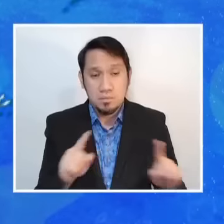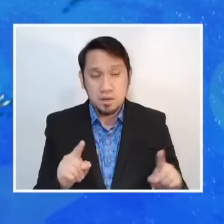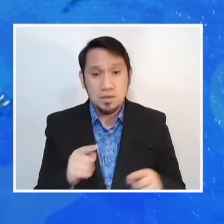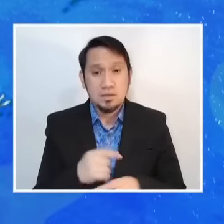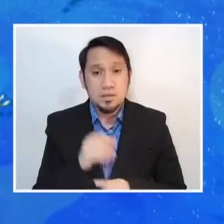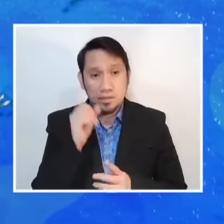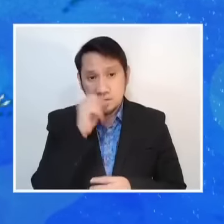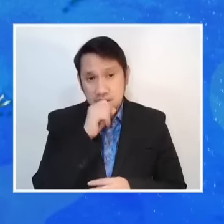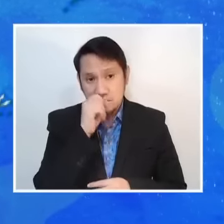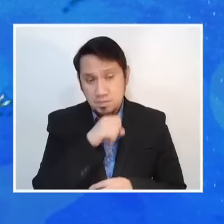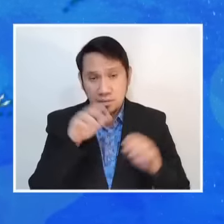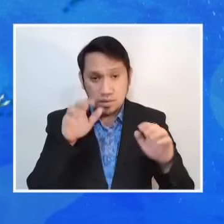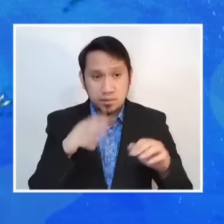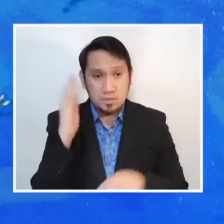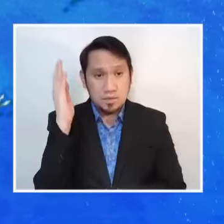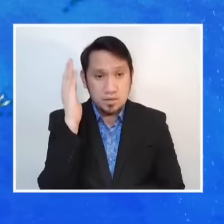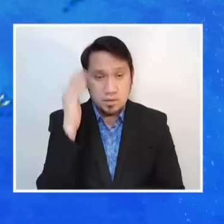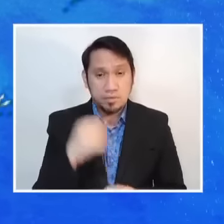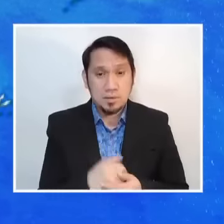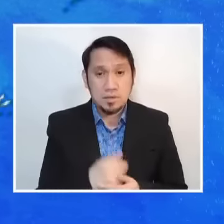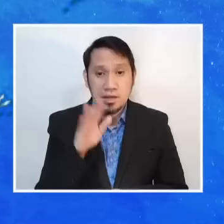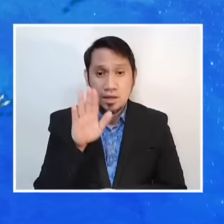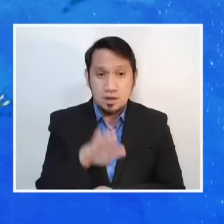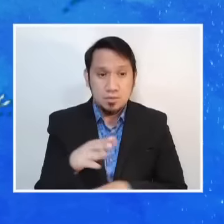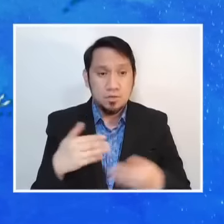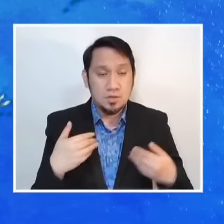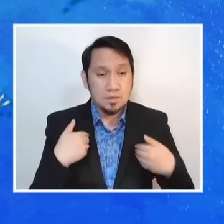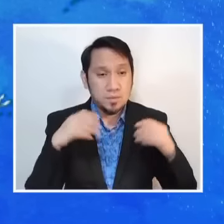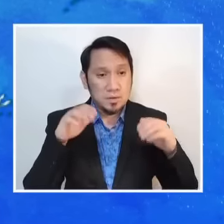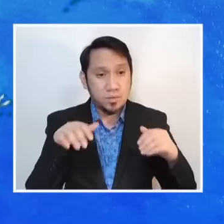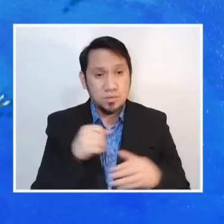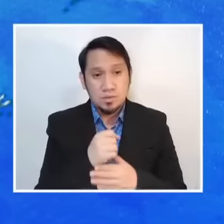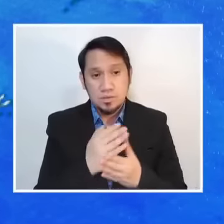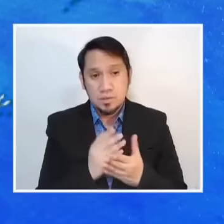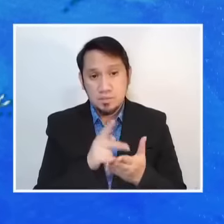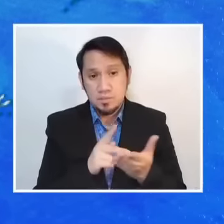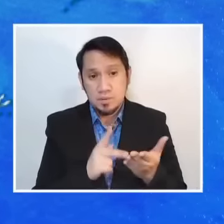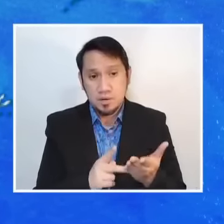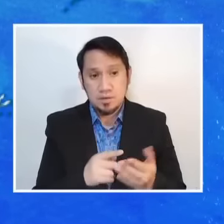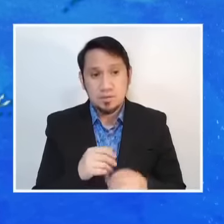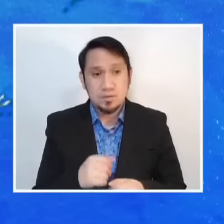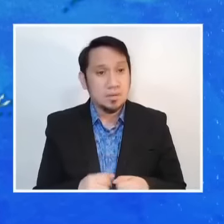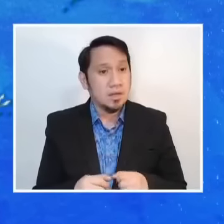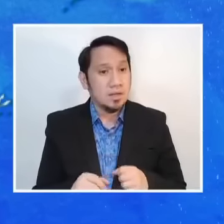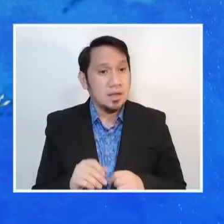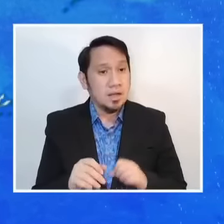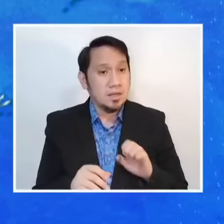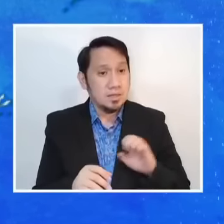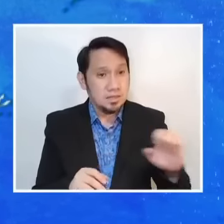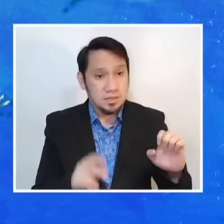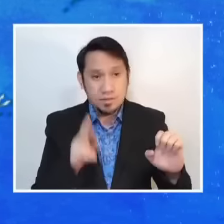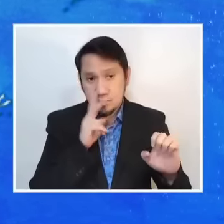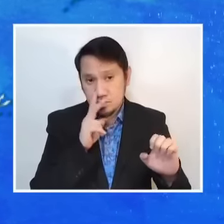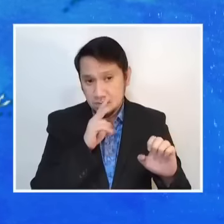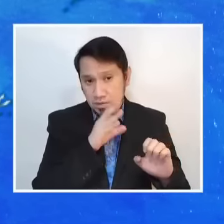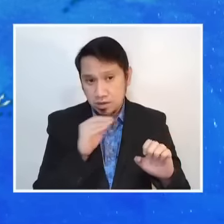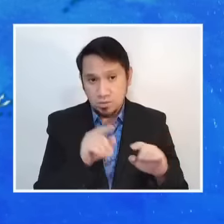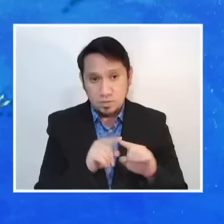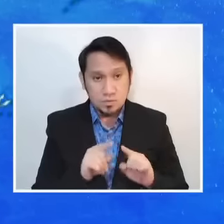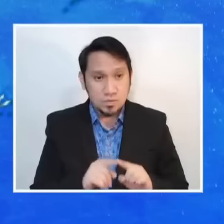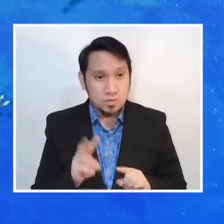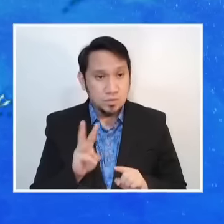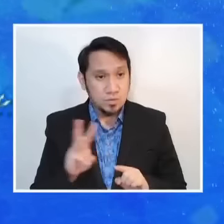Samar pagsapit ng tanghali. Sa hapon, meron ding ulan sa iba pang bahagi ng Eastern Visayas at maging sa Western